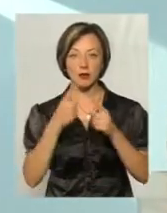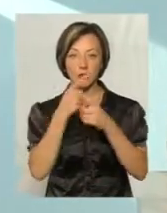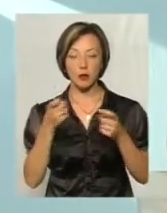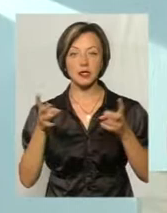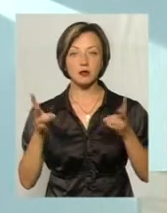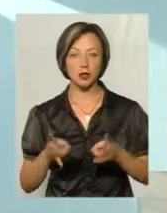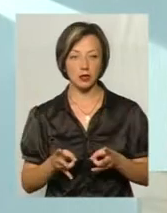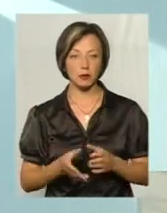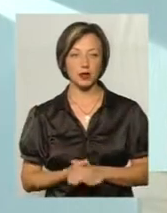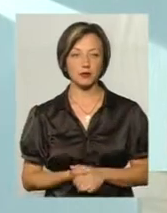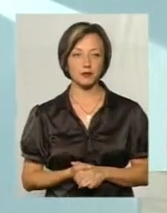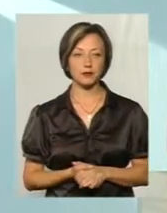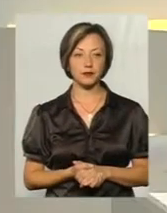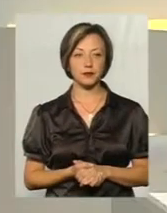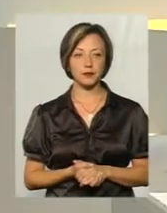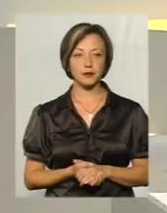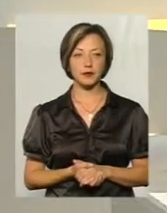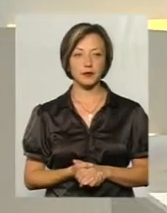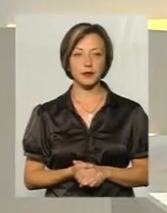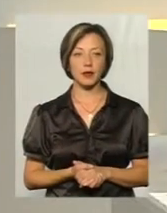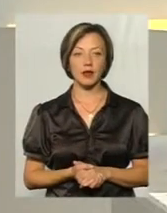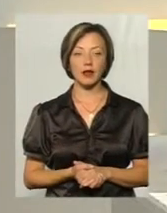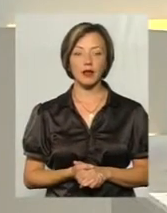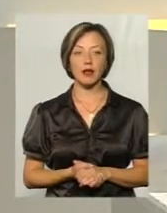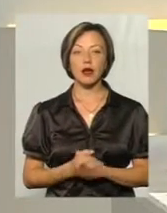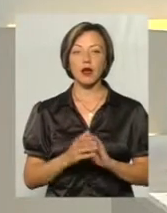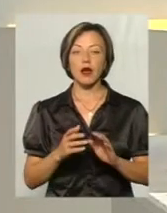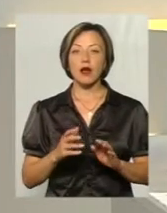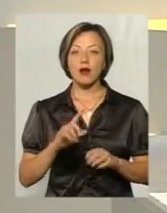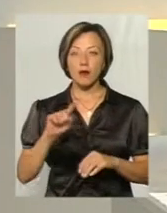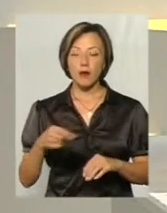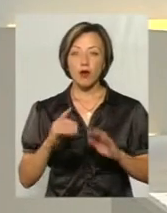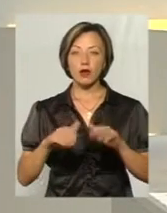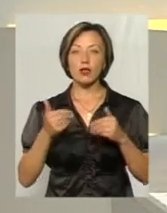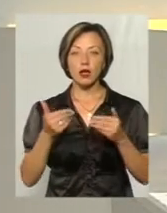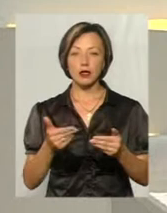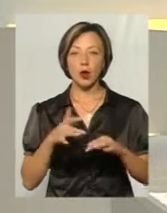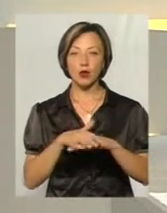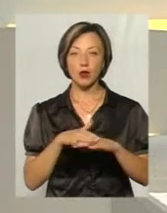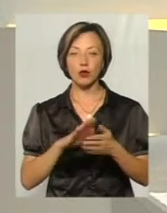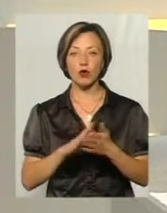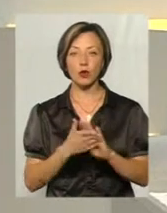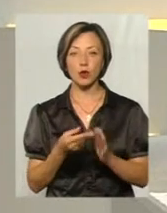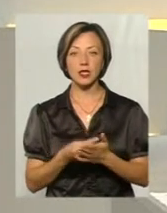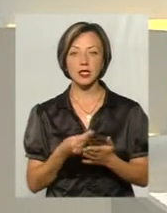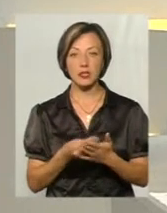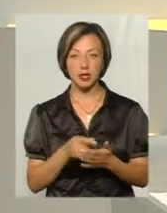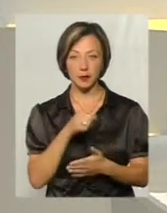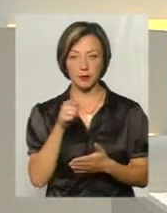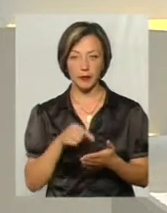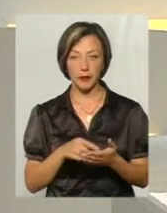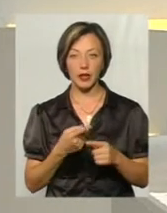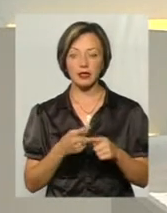інформація потрібна. Вимога надати у складі пропозиції розрахунки договірної ціни. Розрахунки договірної